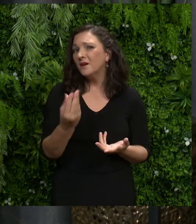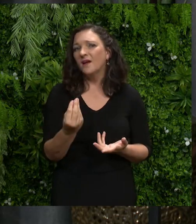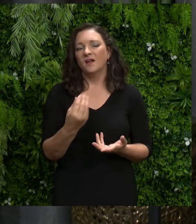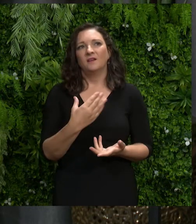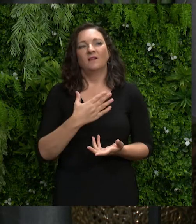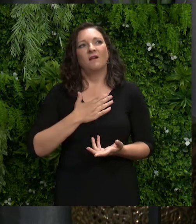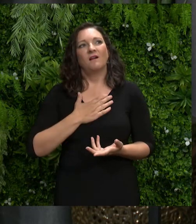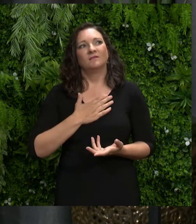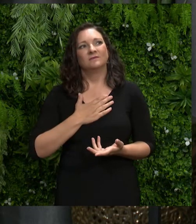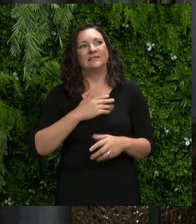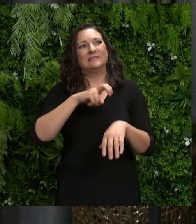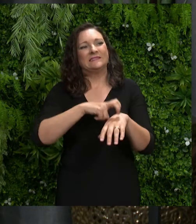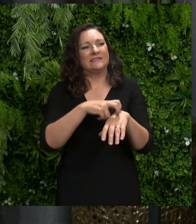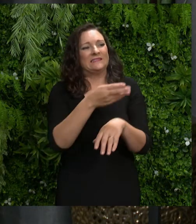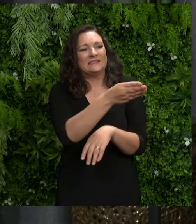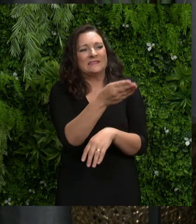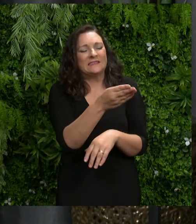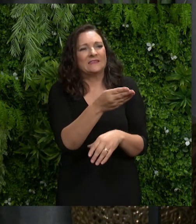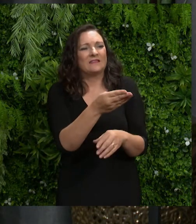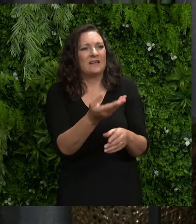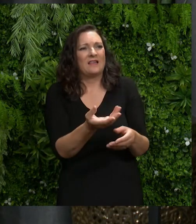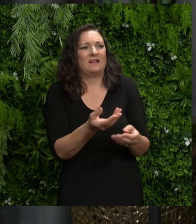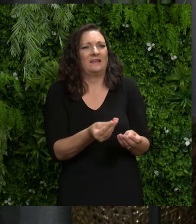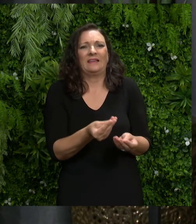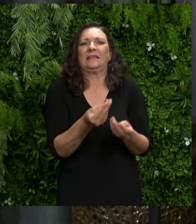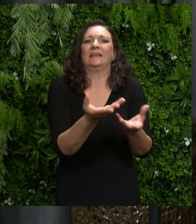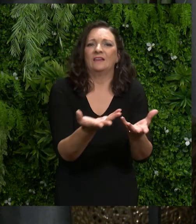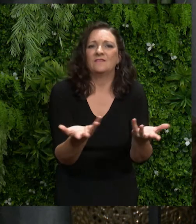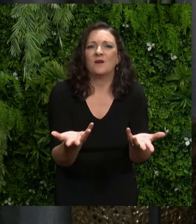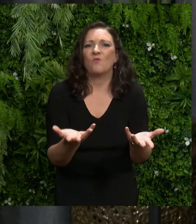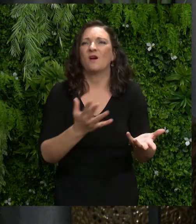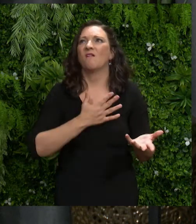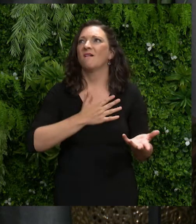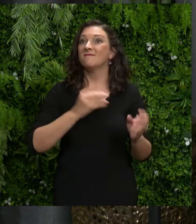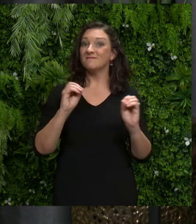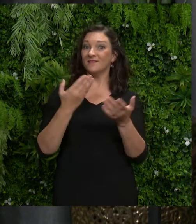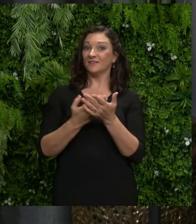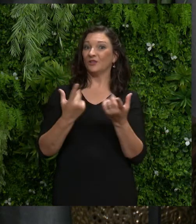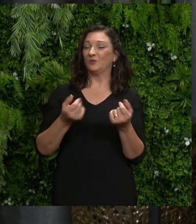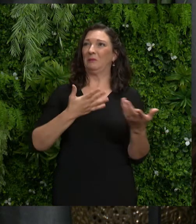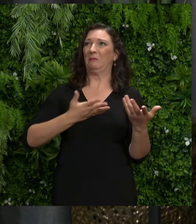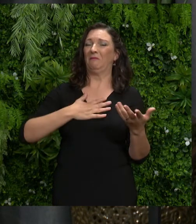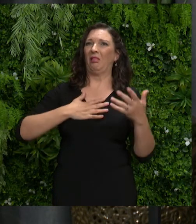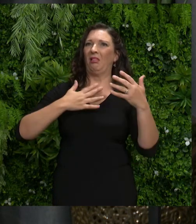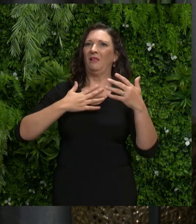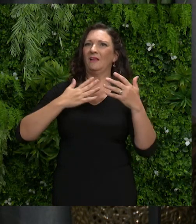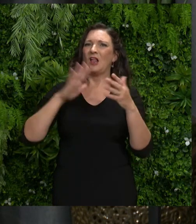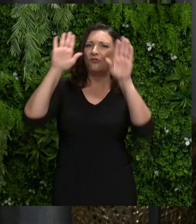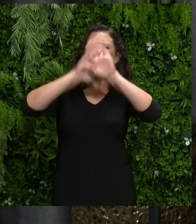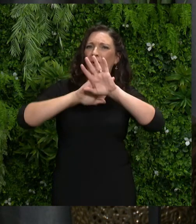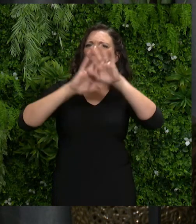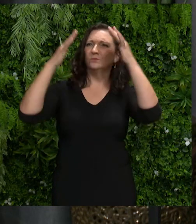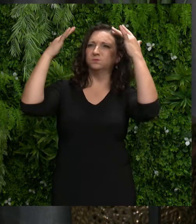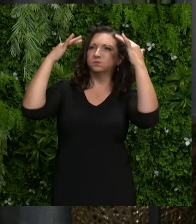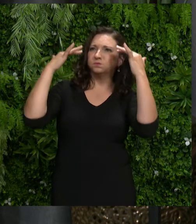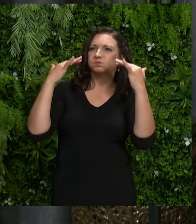hierdie gebeure te plaas, want as ons dit nie kan doen nie, bly dit as dit ware oor ons kop hang. En dit kan baie moeilik wees om dan jou